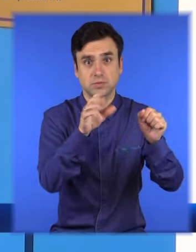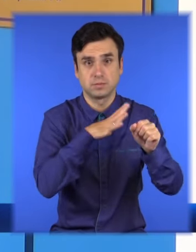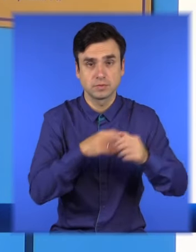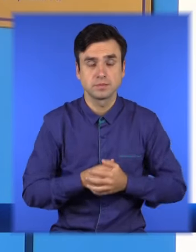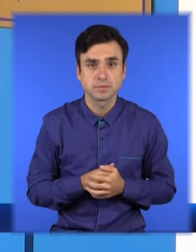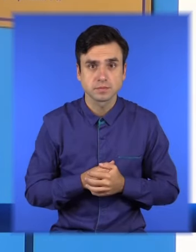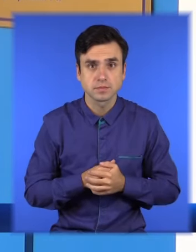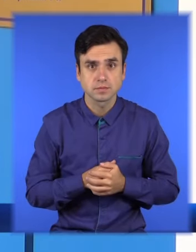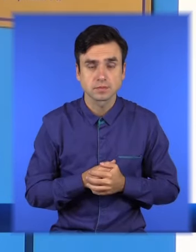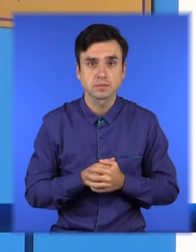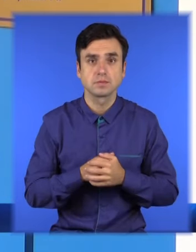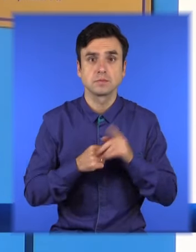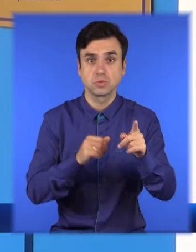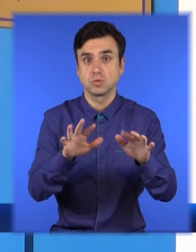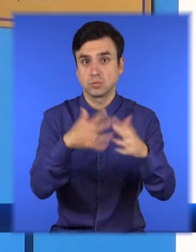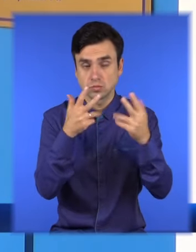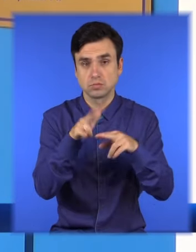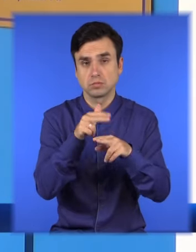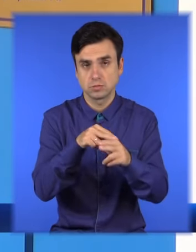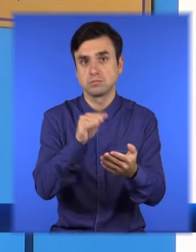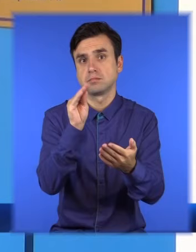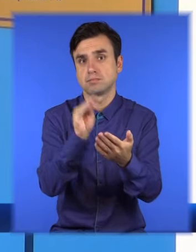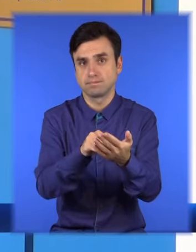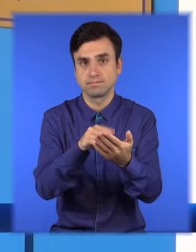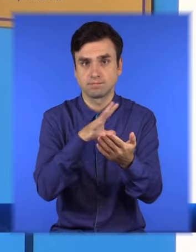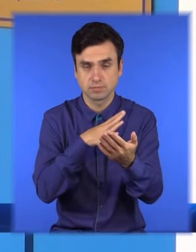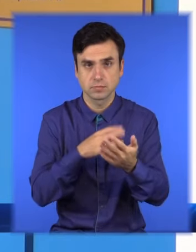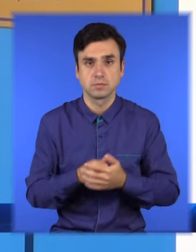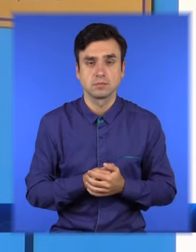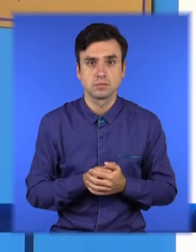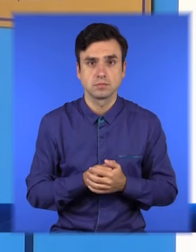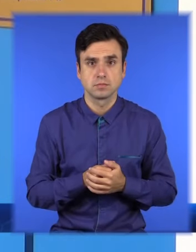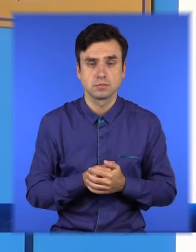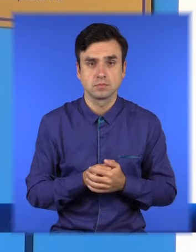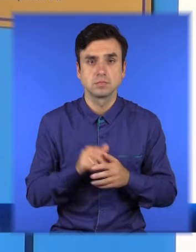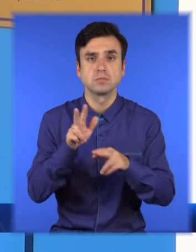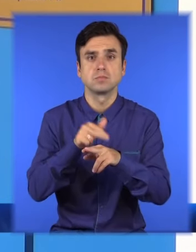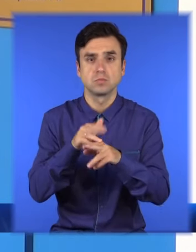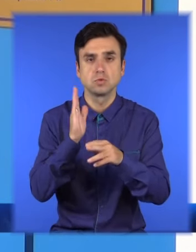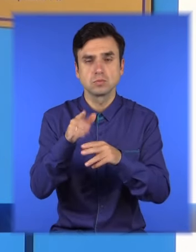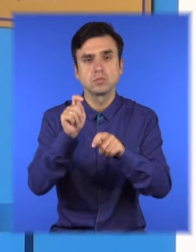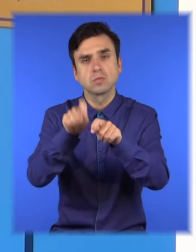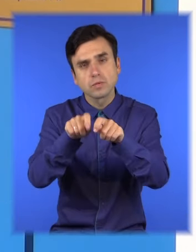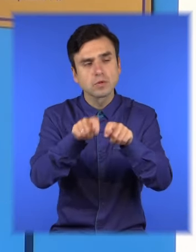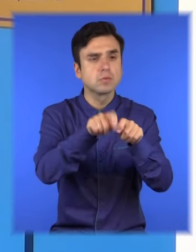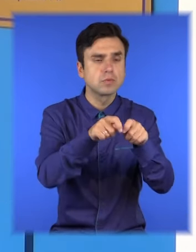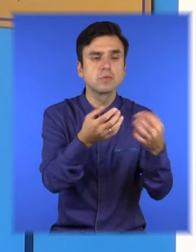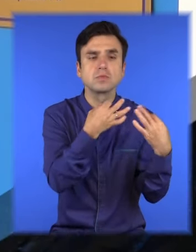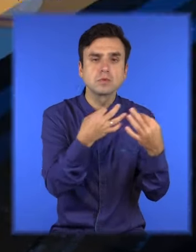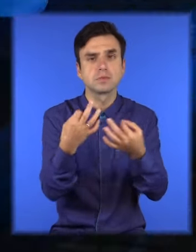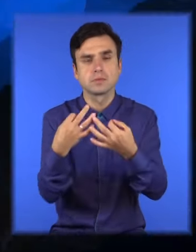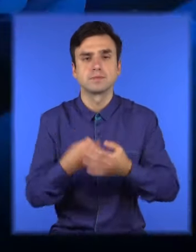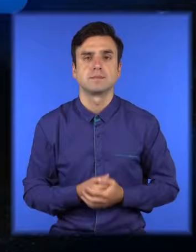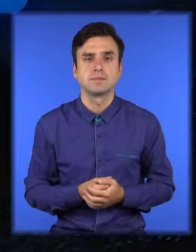підопічним. Наразі даний факт зареєстровано у порядку, передбаченим чинним законодавством. Працівниками поліції перевіряється вказана